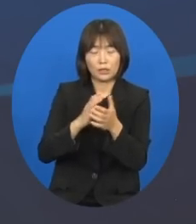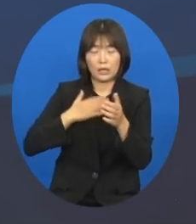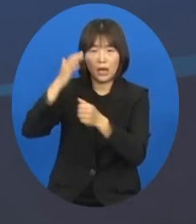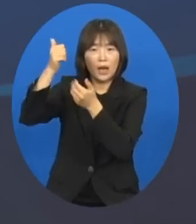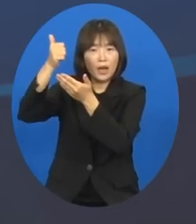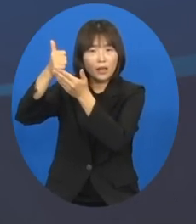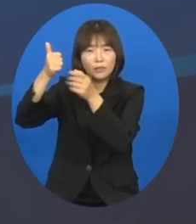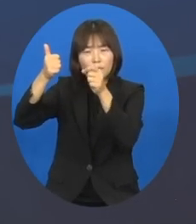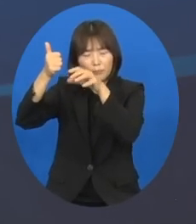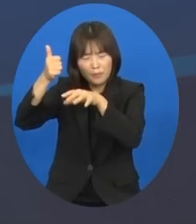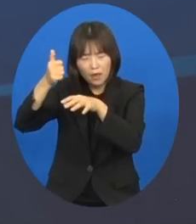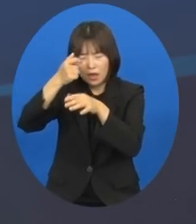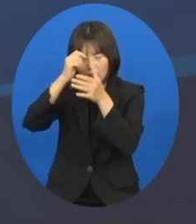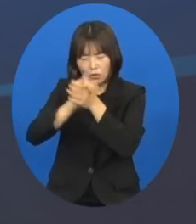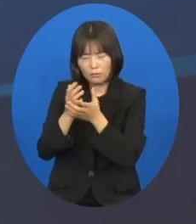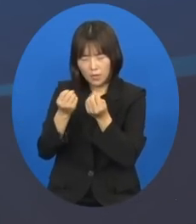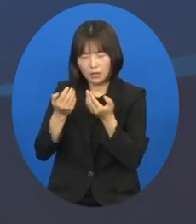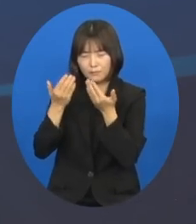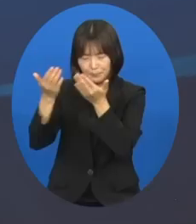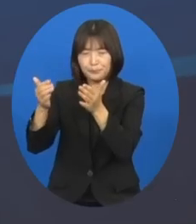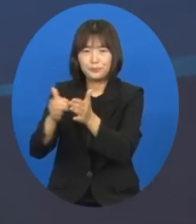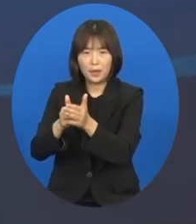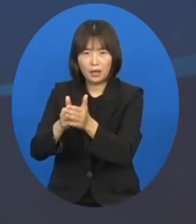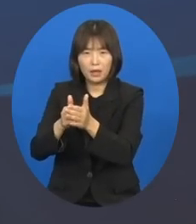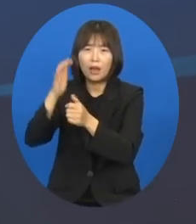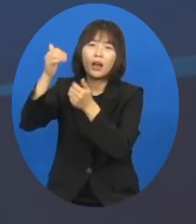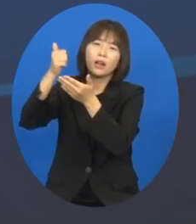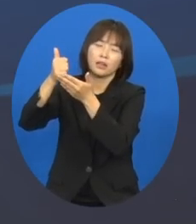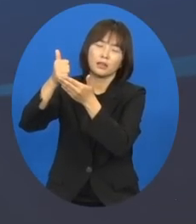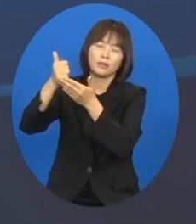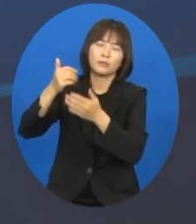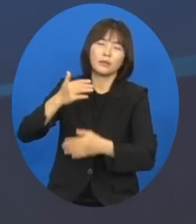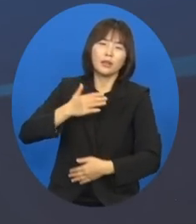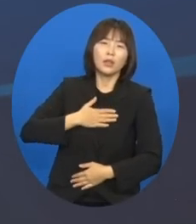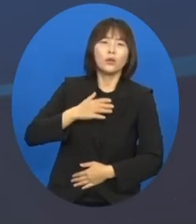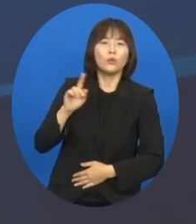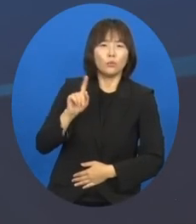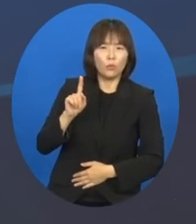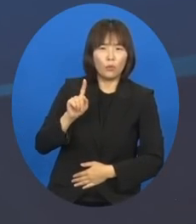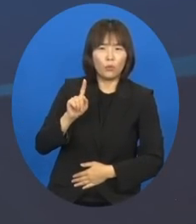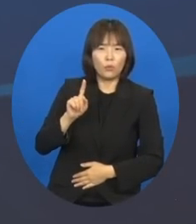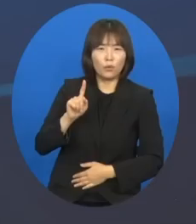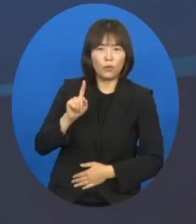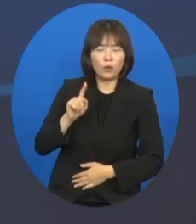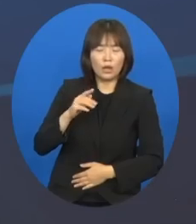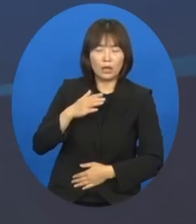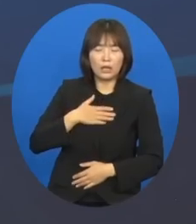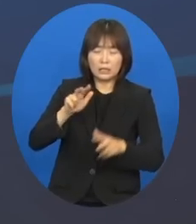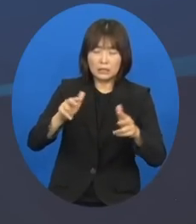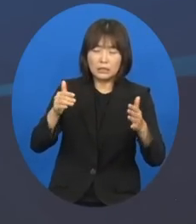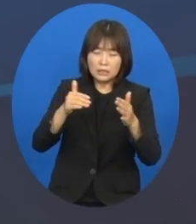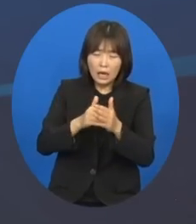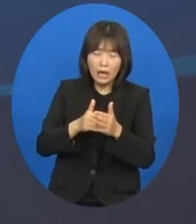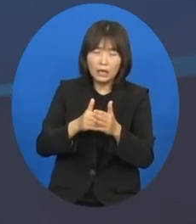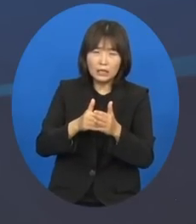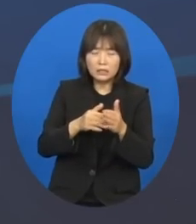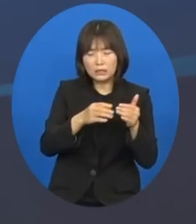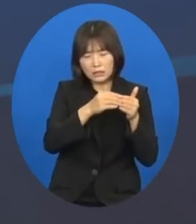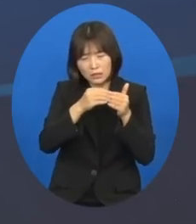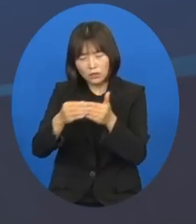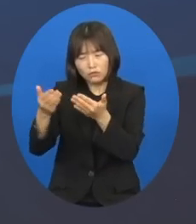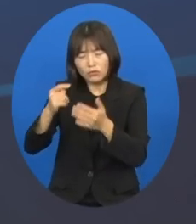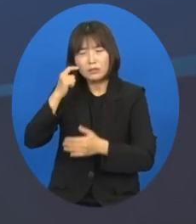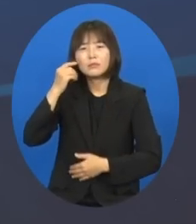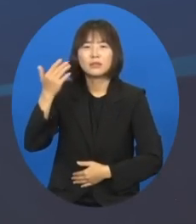기도를 많이 했는 줄 아세요 하나님 내가 무엇이고 한데 나로 여기까지 이르게 하셨나이까 교회를